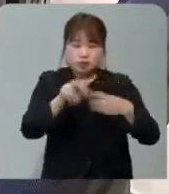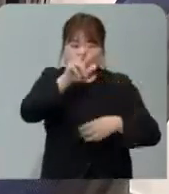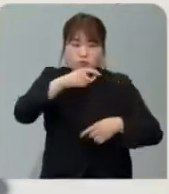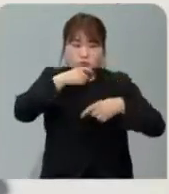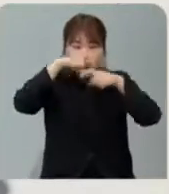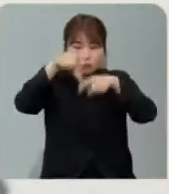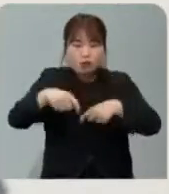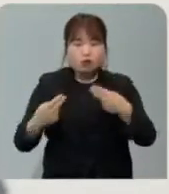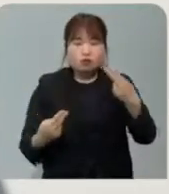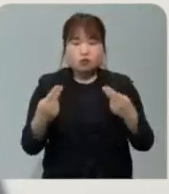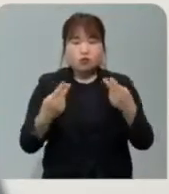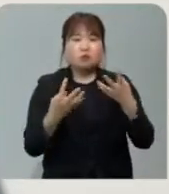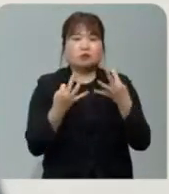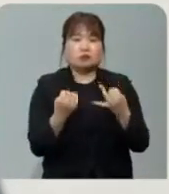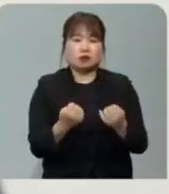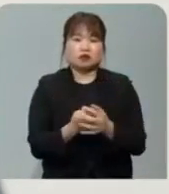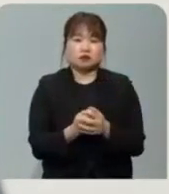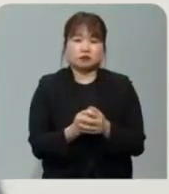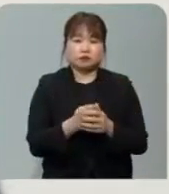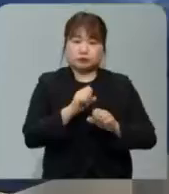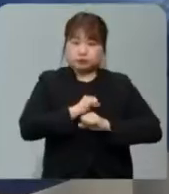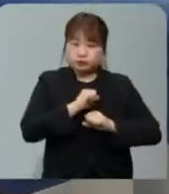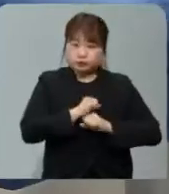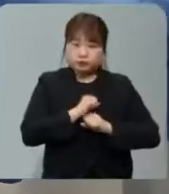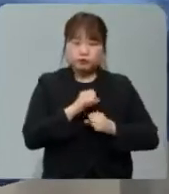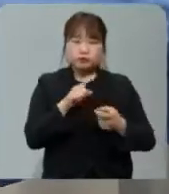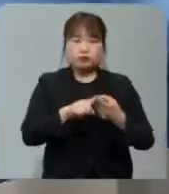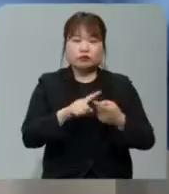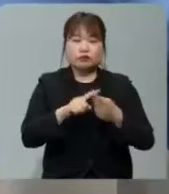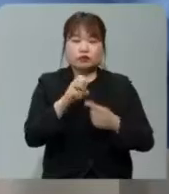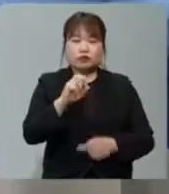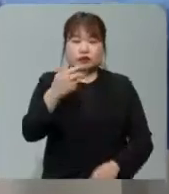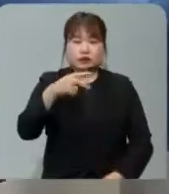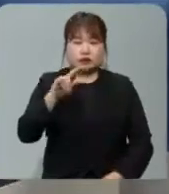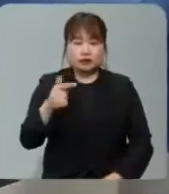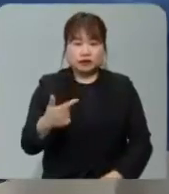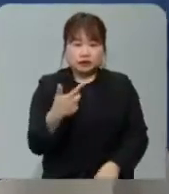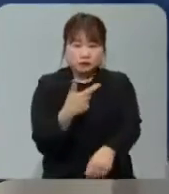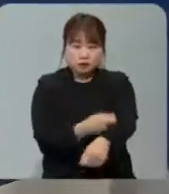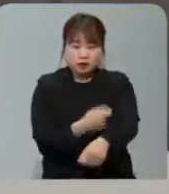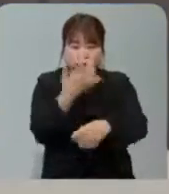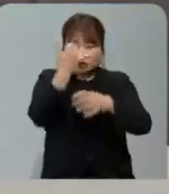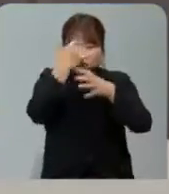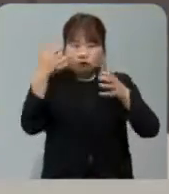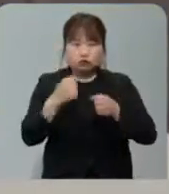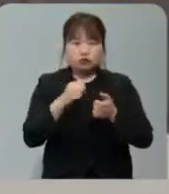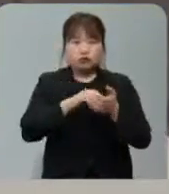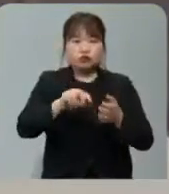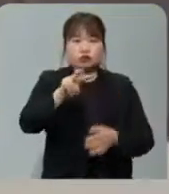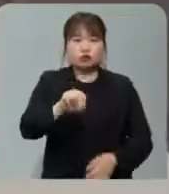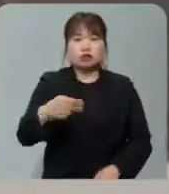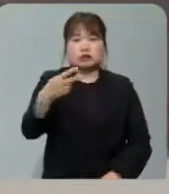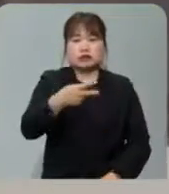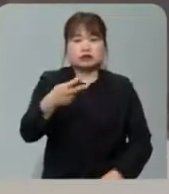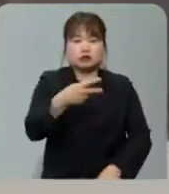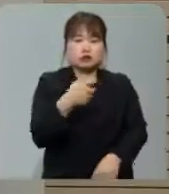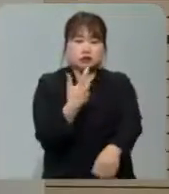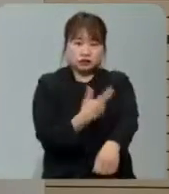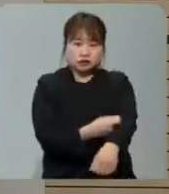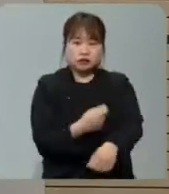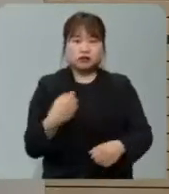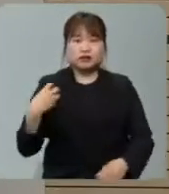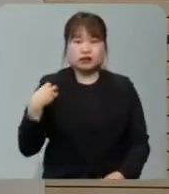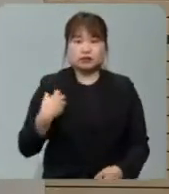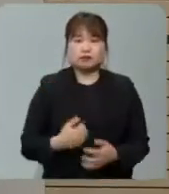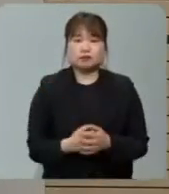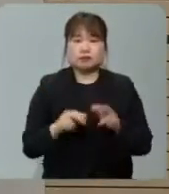높았습니다. 예비군과 민방위 대원 등을 대상으로 하는 얀센 백신은 충북에서 2만 2천여 명이 맞게 됩니다.